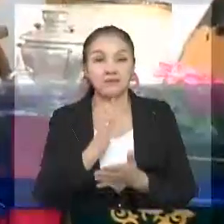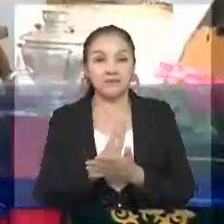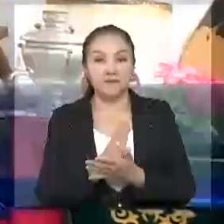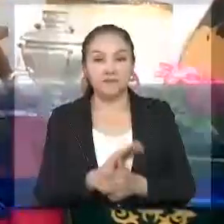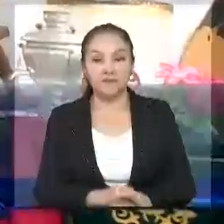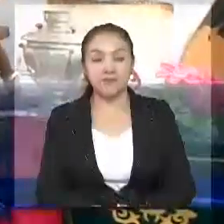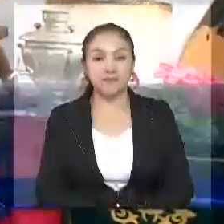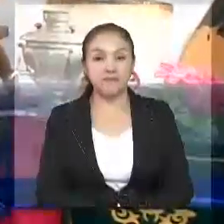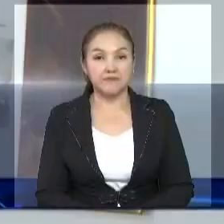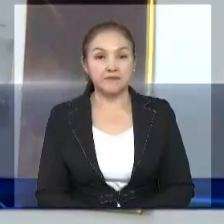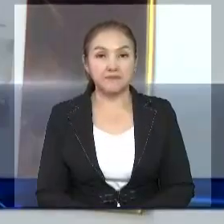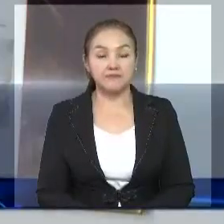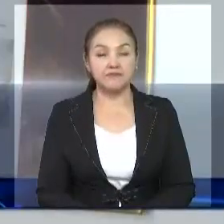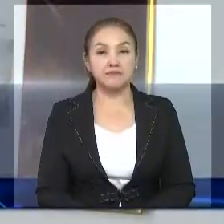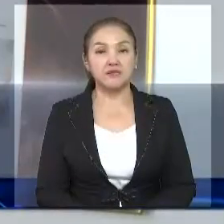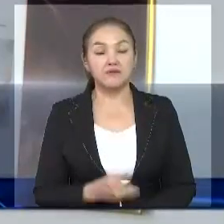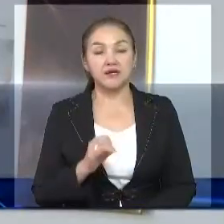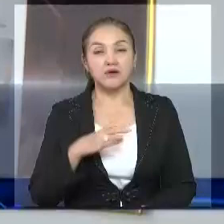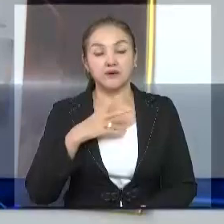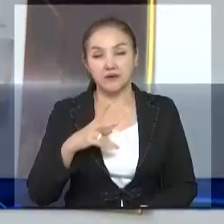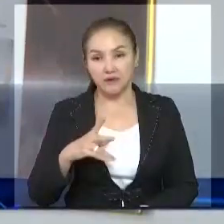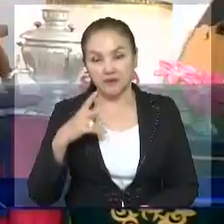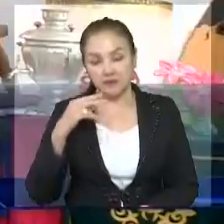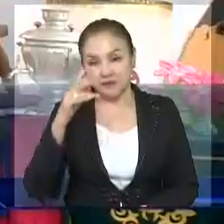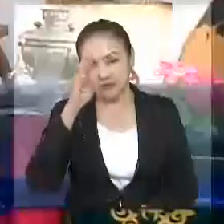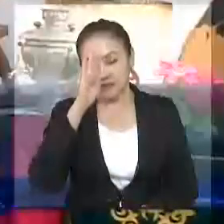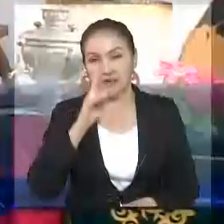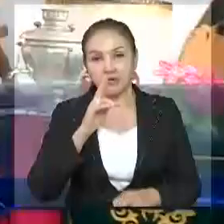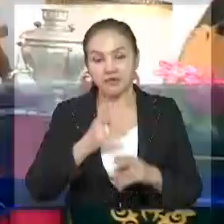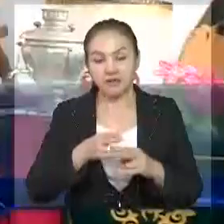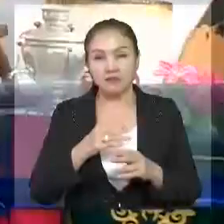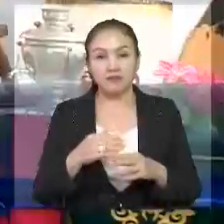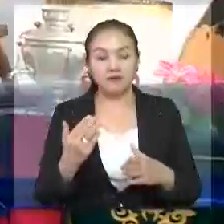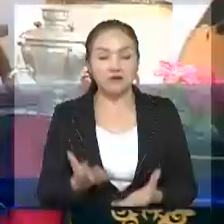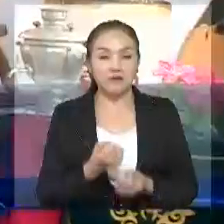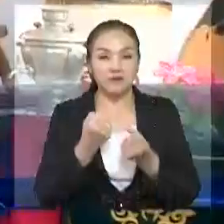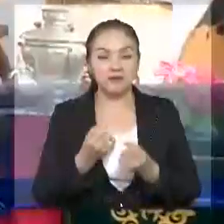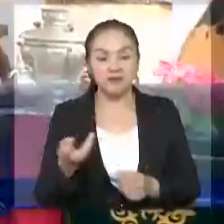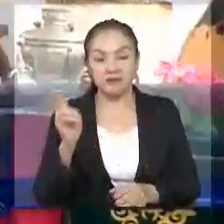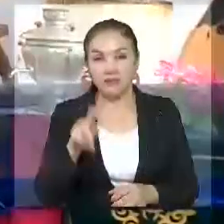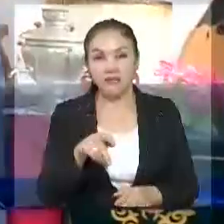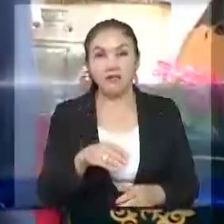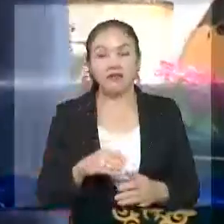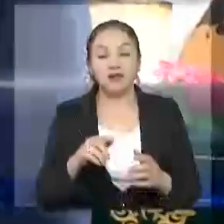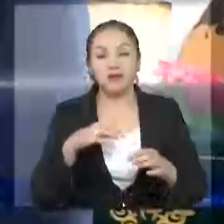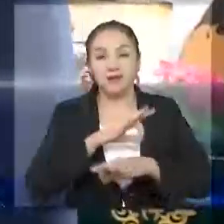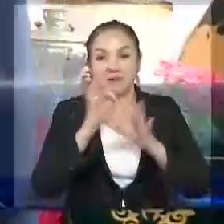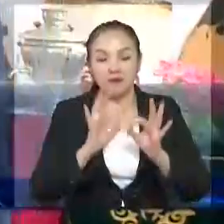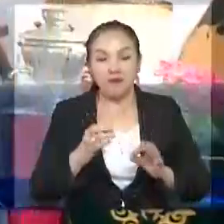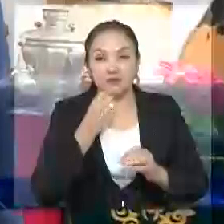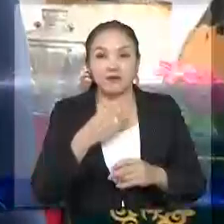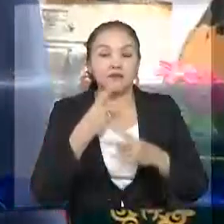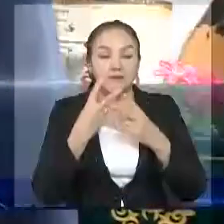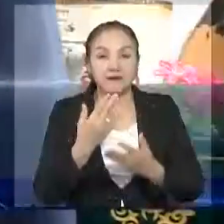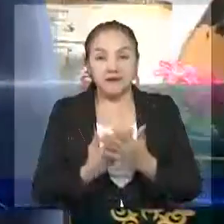Сол үйірмелер жұмыс жасап жатыр. Аманқосағайдың қолдауы көбінесе келет, ол да өнерге жақсы қарайды, арасында